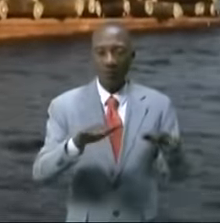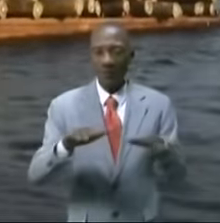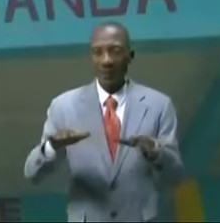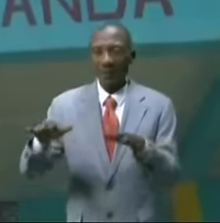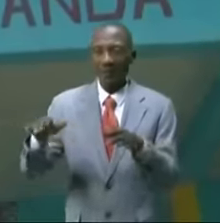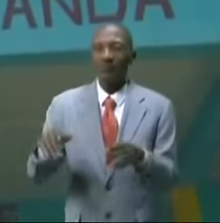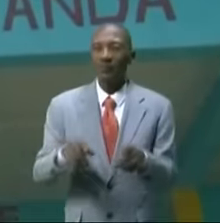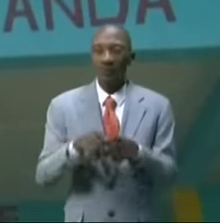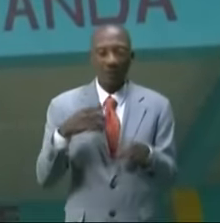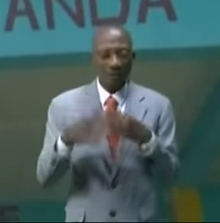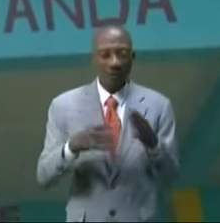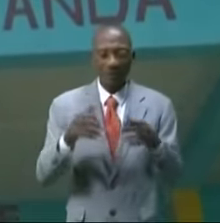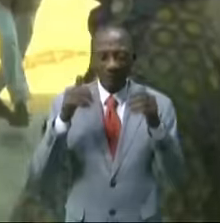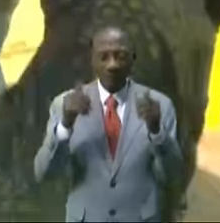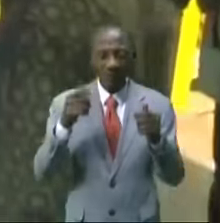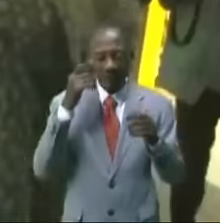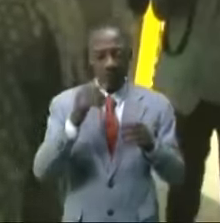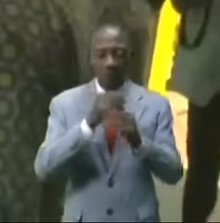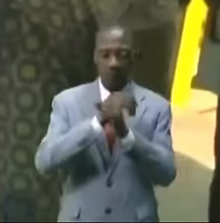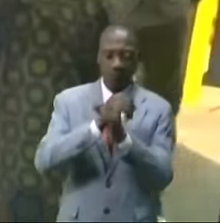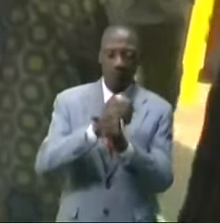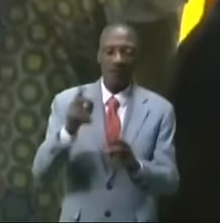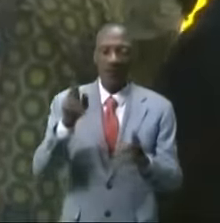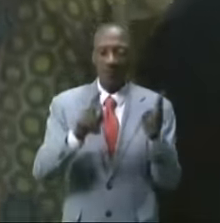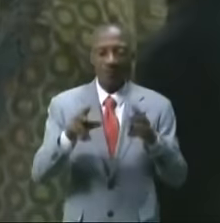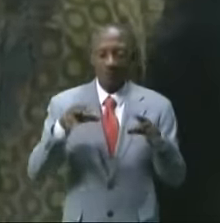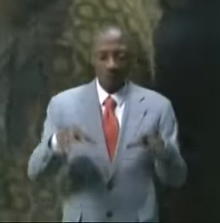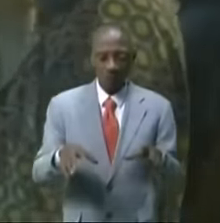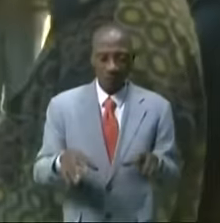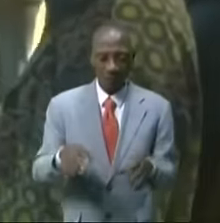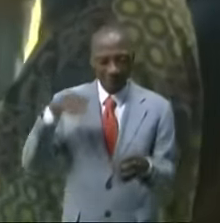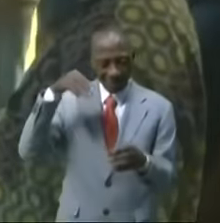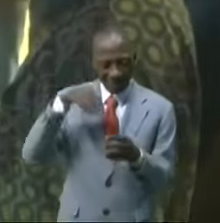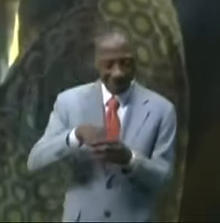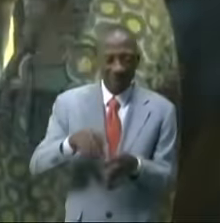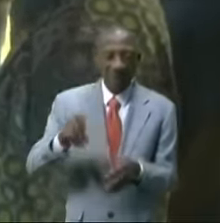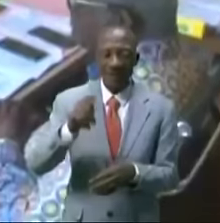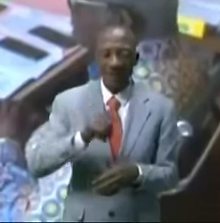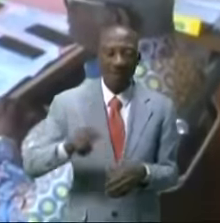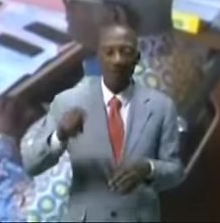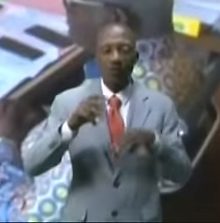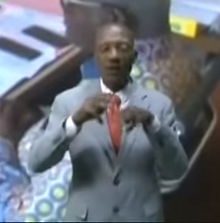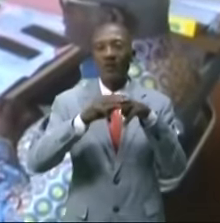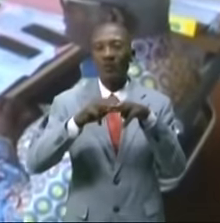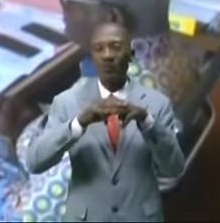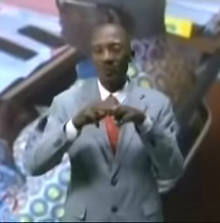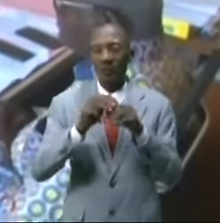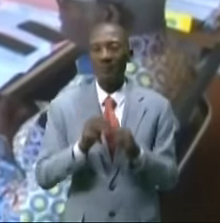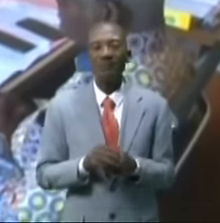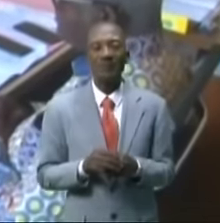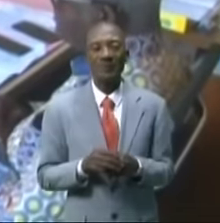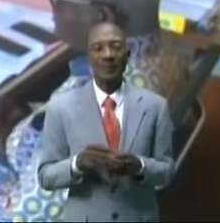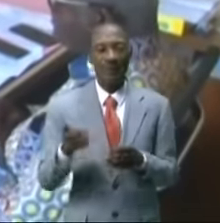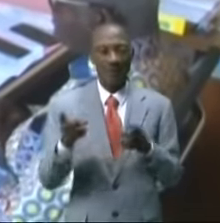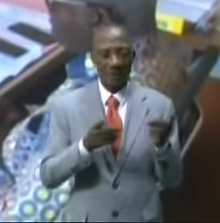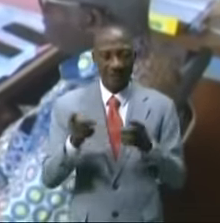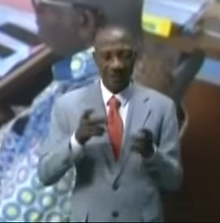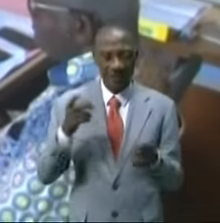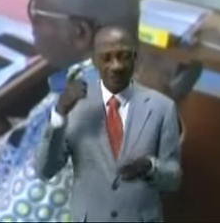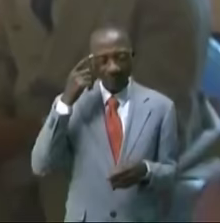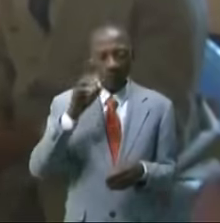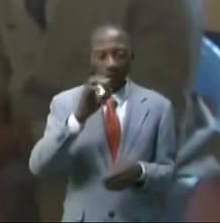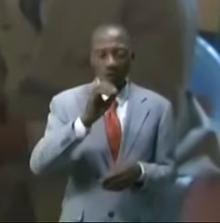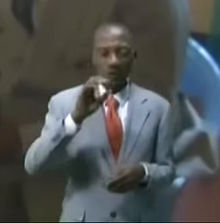population congolaise. Sur les territoires de Mwanda, Étienne Chimanga Mutombo, DG de l'OCC, après avoir présenté